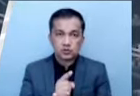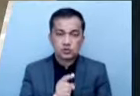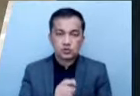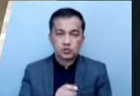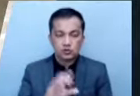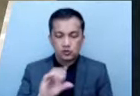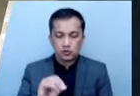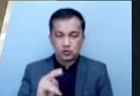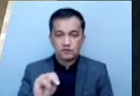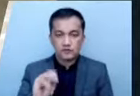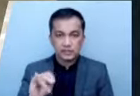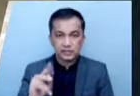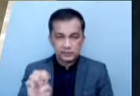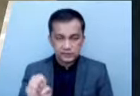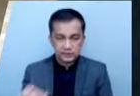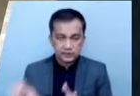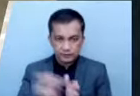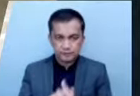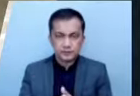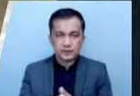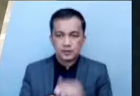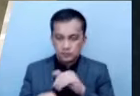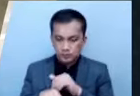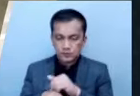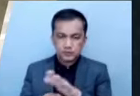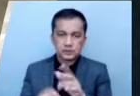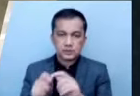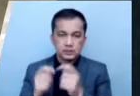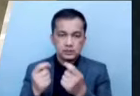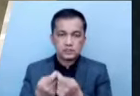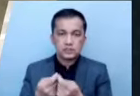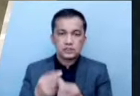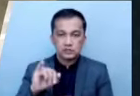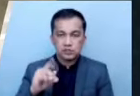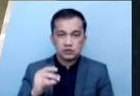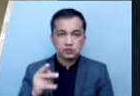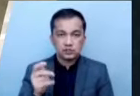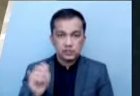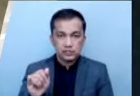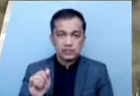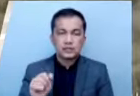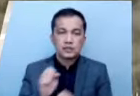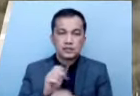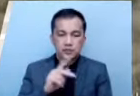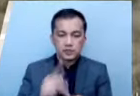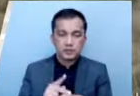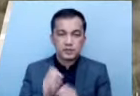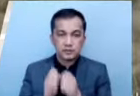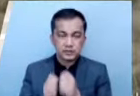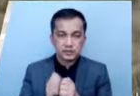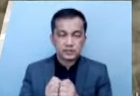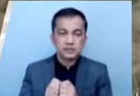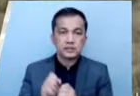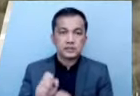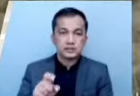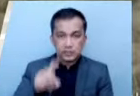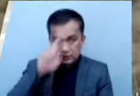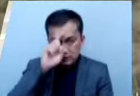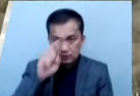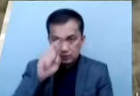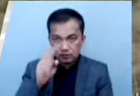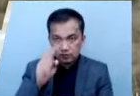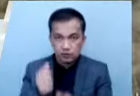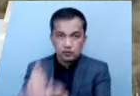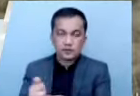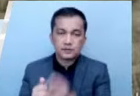ito. Magpapadala naman daw ng team sa Djibouti ang Philippine Embassy sa Cairo, Egypt para tulungan ang mga Pinoy pati na